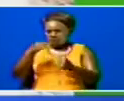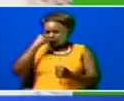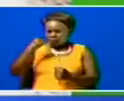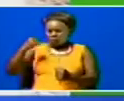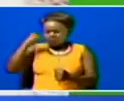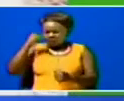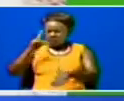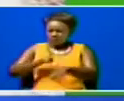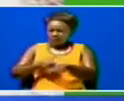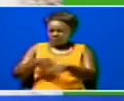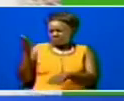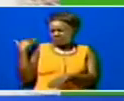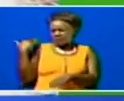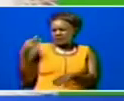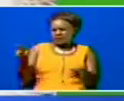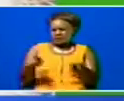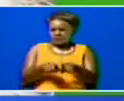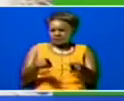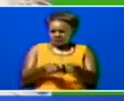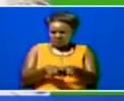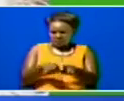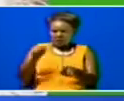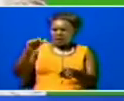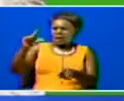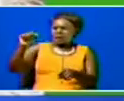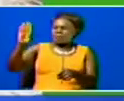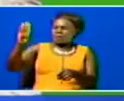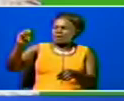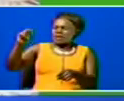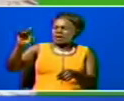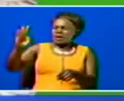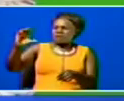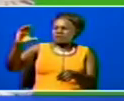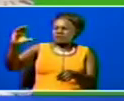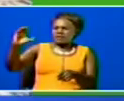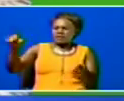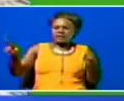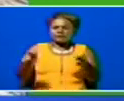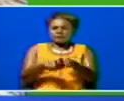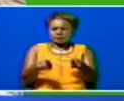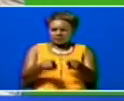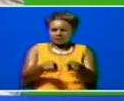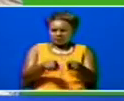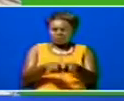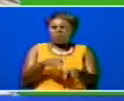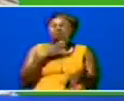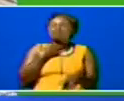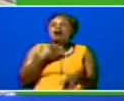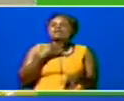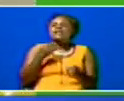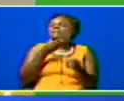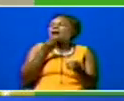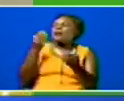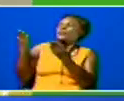Sharks msimu uliopita na yamkini klabu ya Albania ya FK Skanderbeu pia ilikuwa inamezea mate.